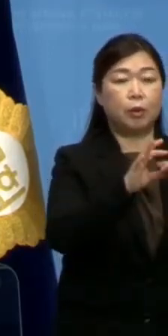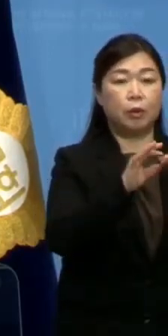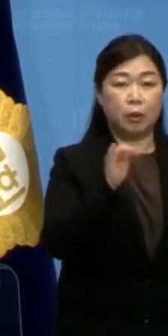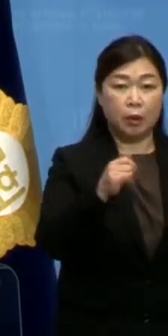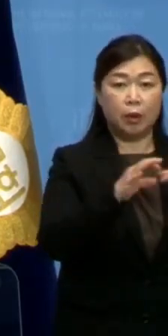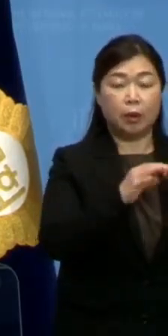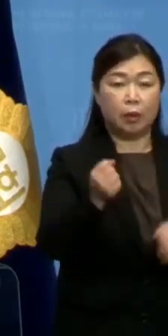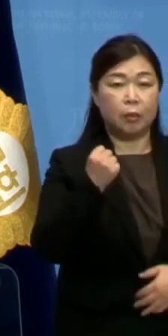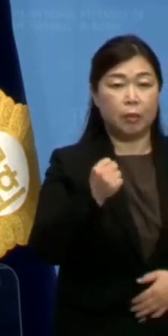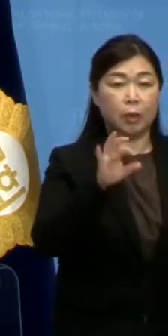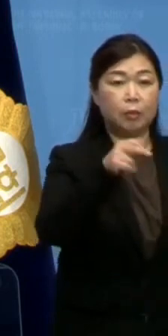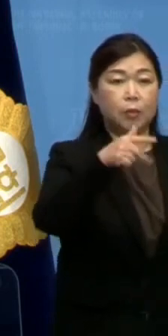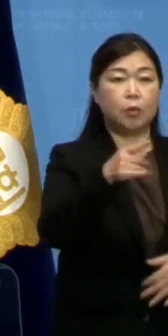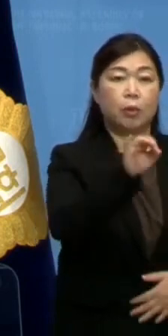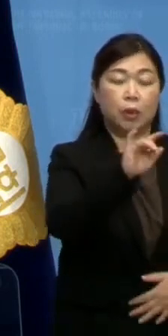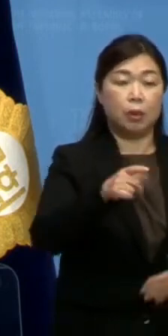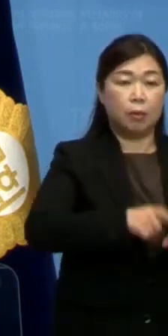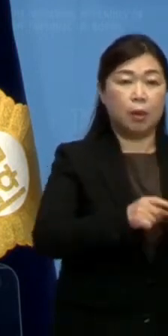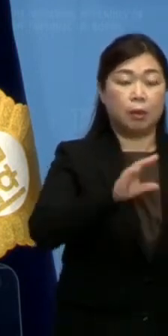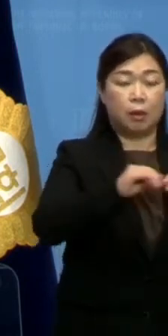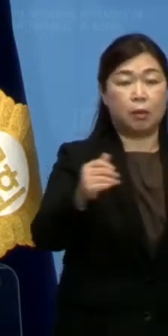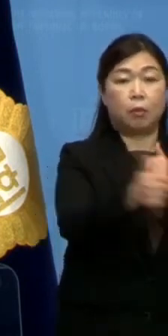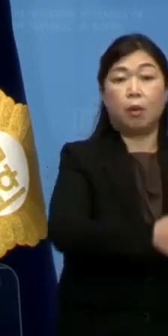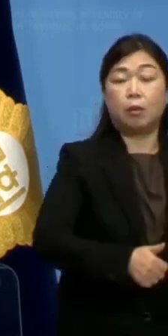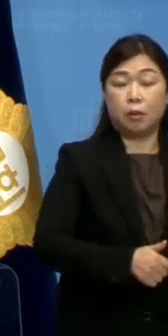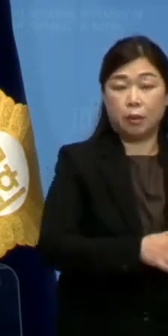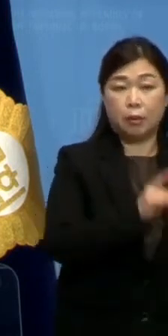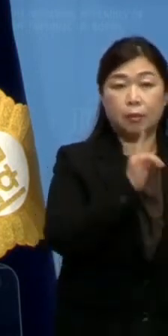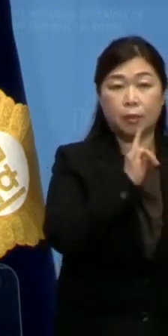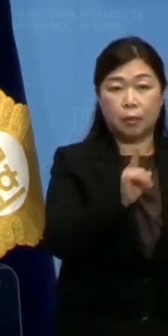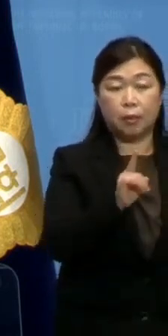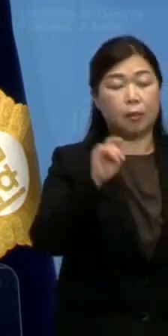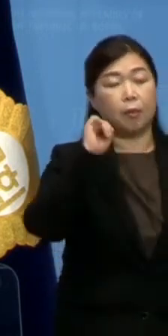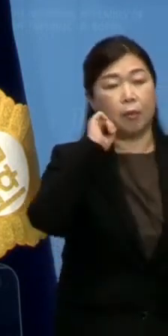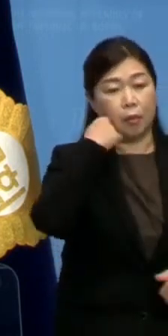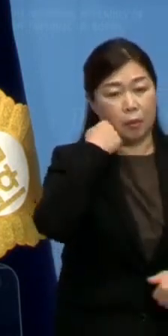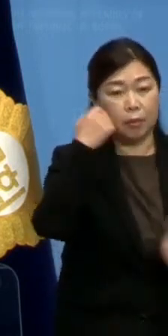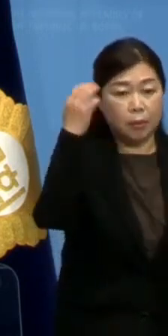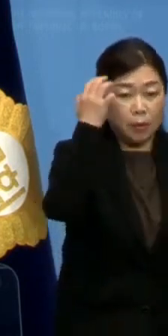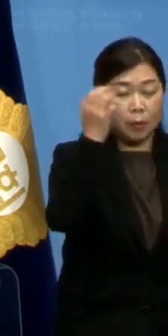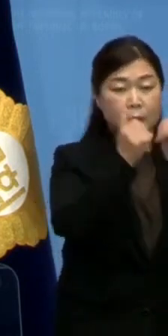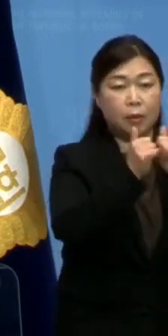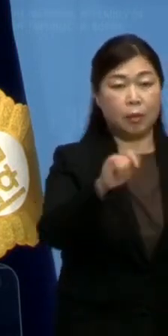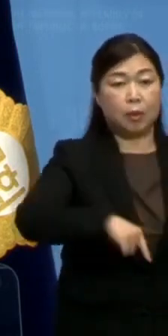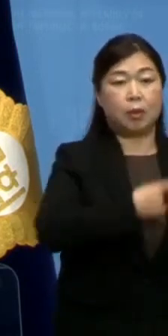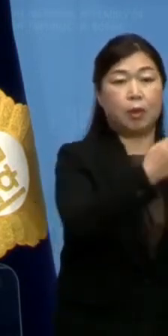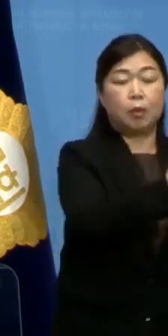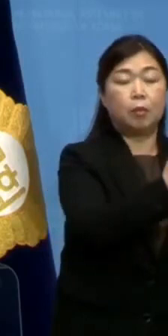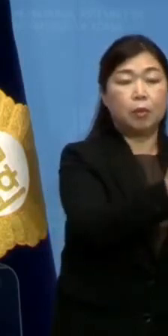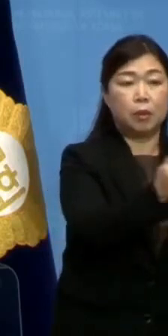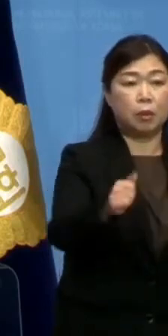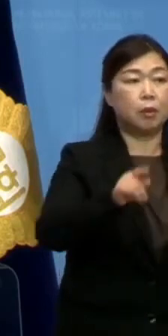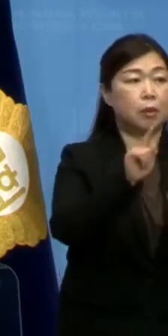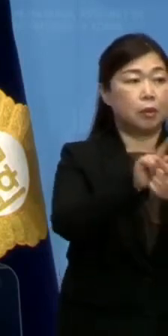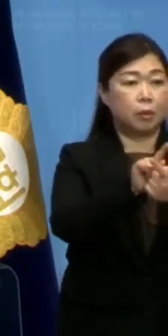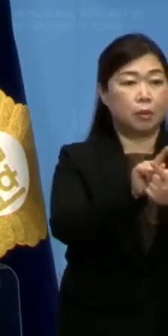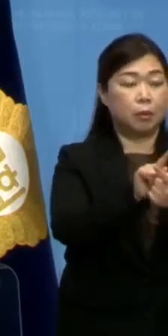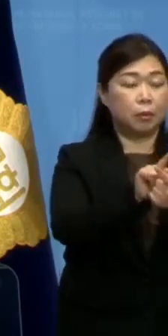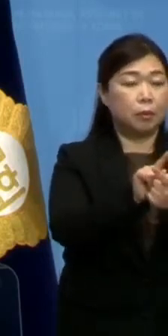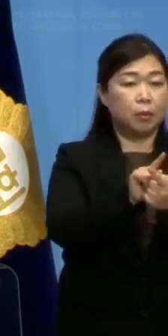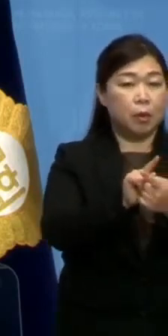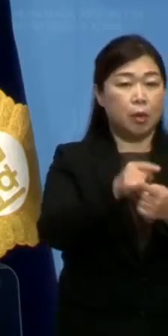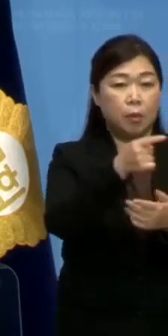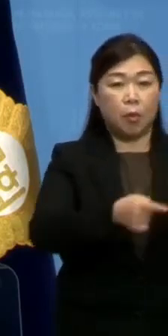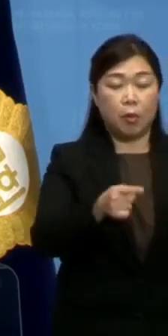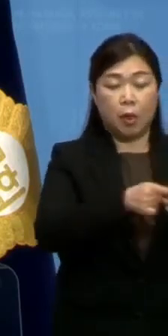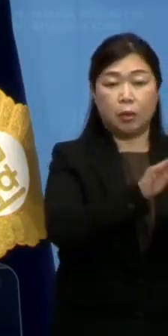김종인 비상대책위원장이 어려움을 겪고 있는 자영업자에 대한 보상